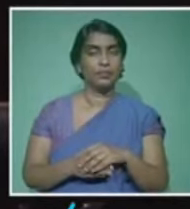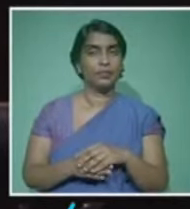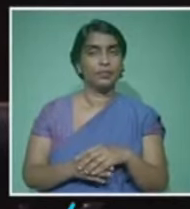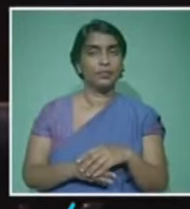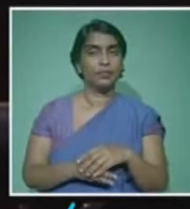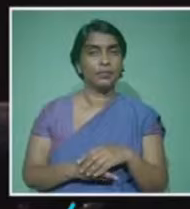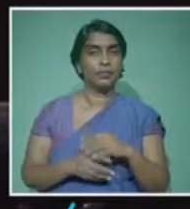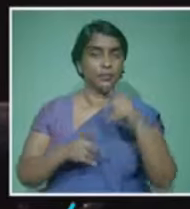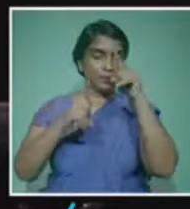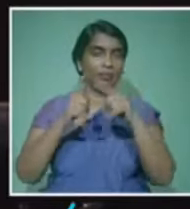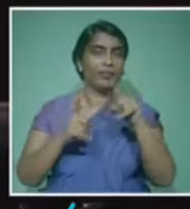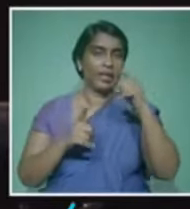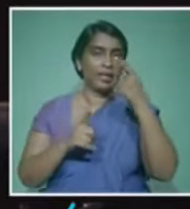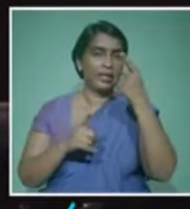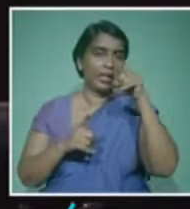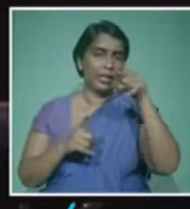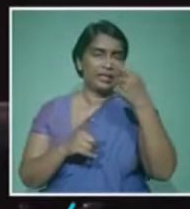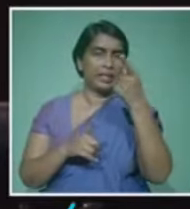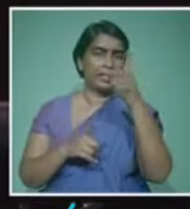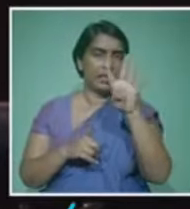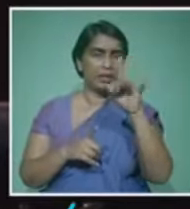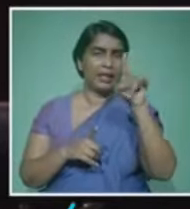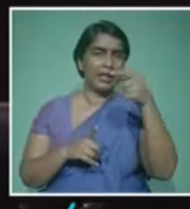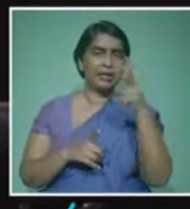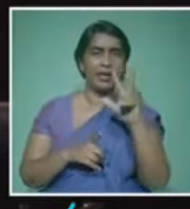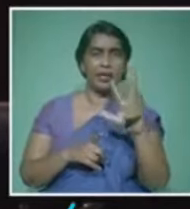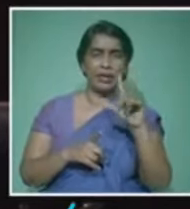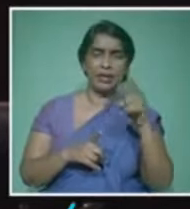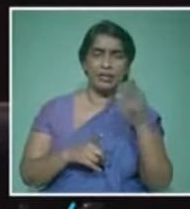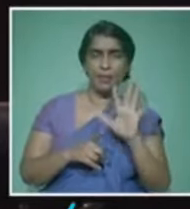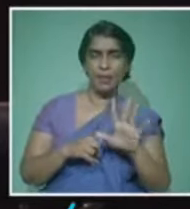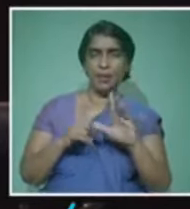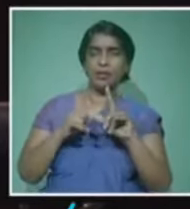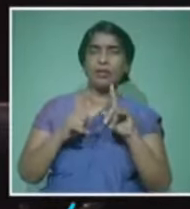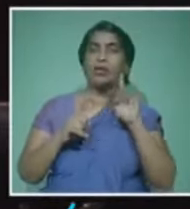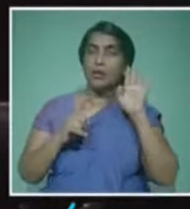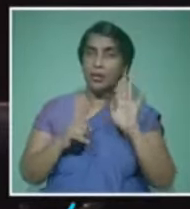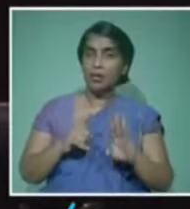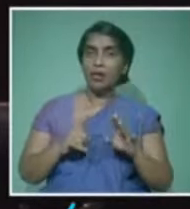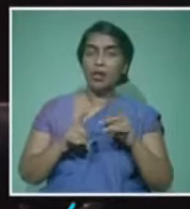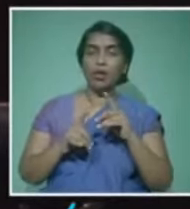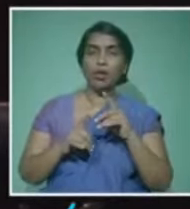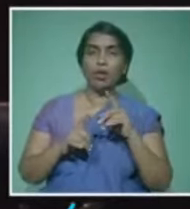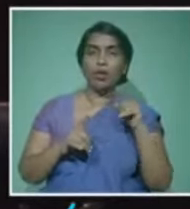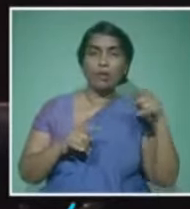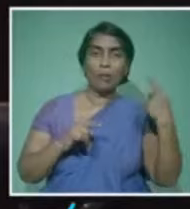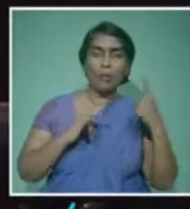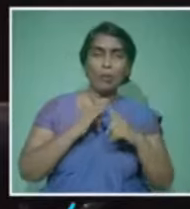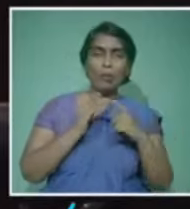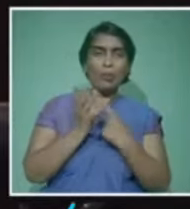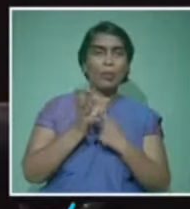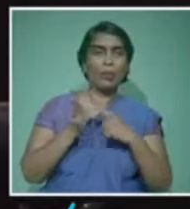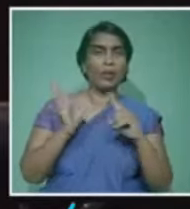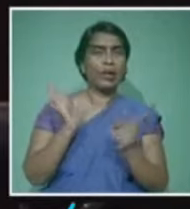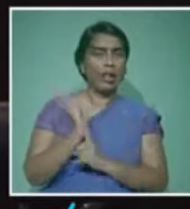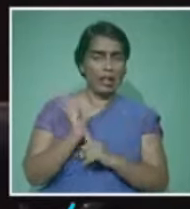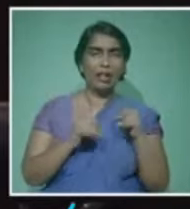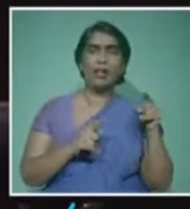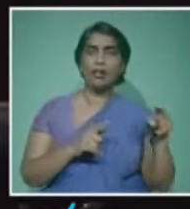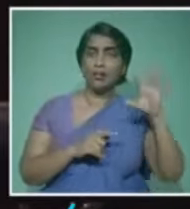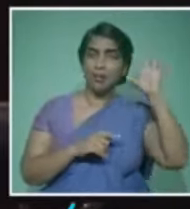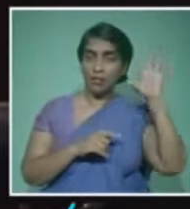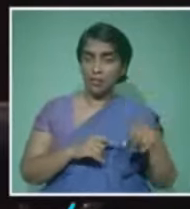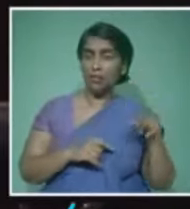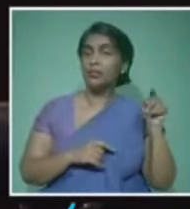මේ දිගටම තිබුණා 114 108 108 105 එම හැබැයි ඌරල් එක මේගොල්ලෝ ඌරල් ඉන්ඩෙක්ස් එකෙන් ගෙන්නපු